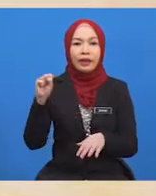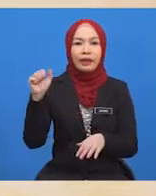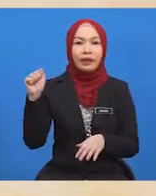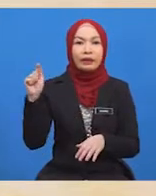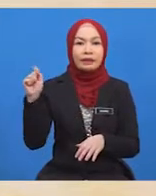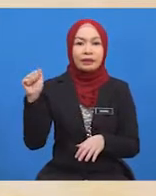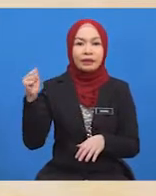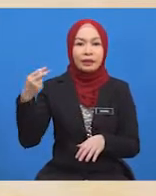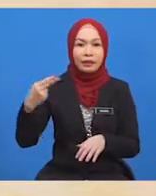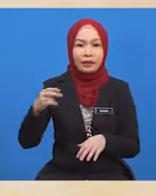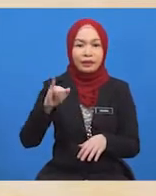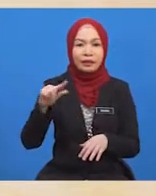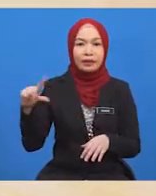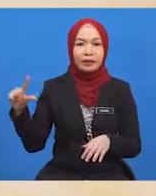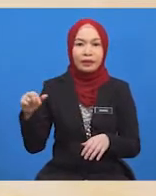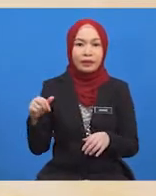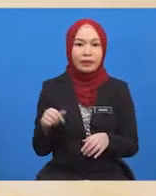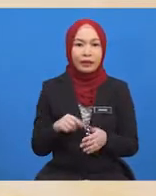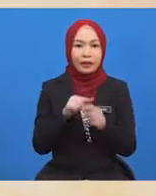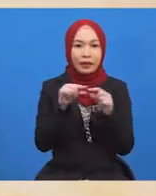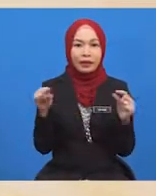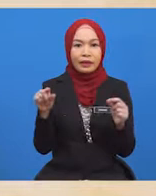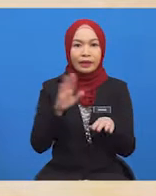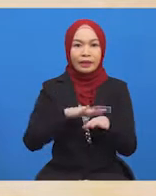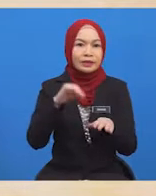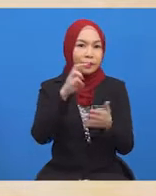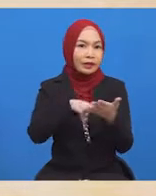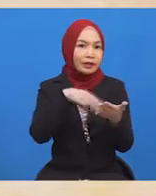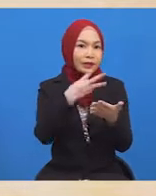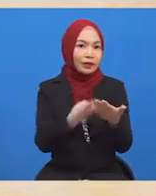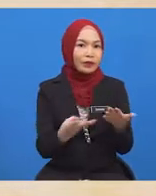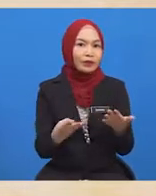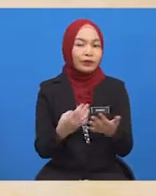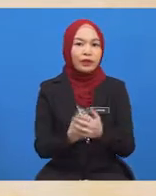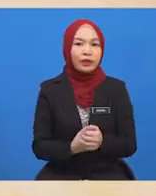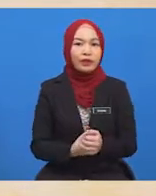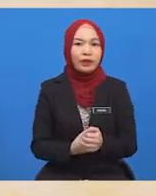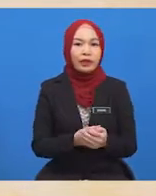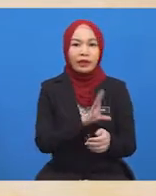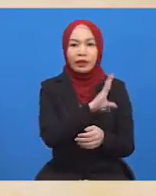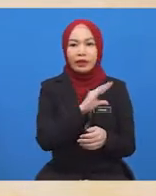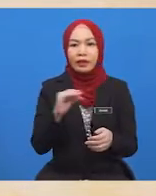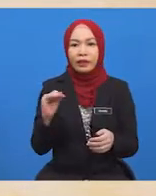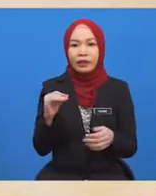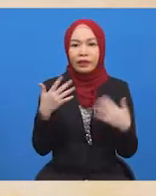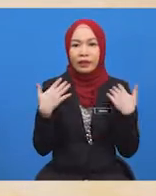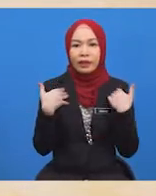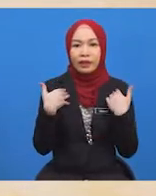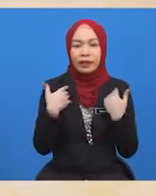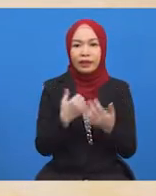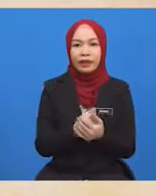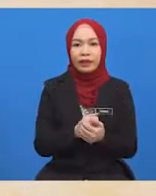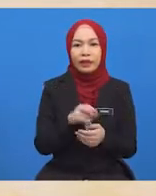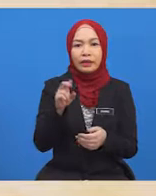MG, NH dan PJ. Manakala unjuran ortogon pada satah mencancang